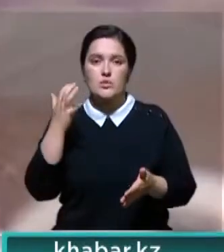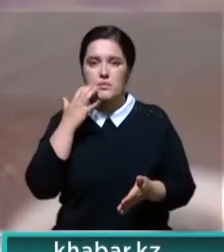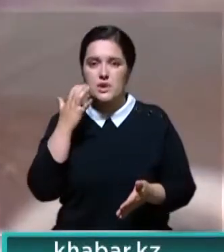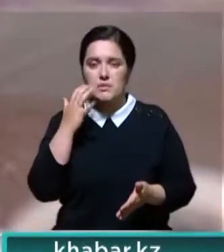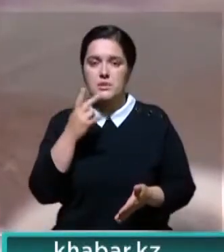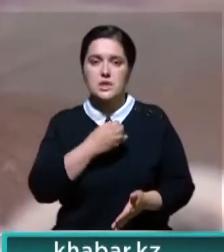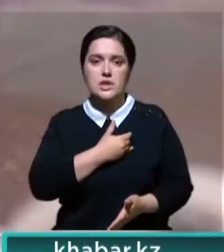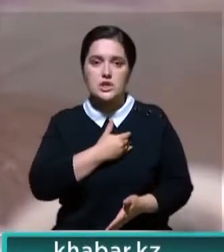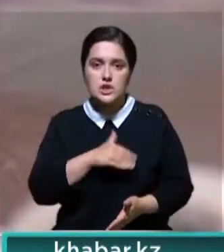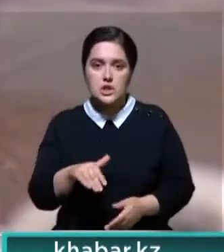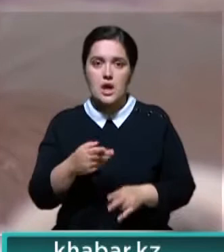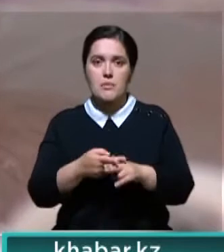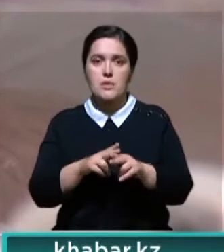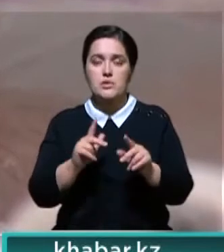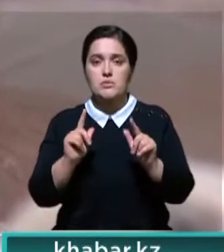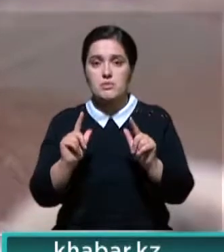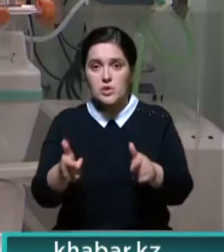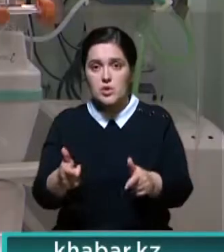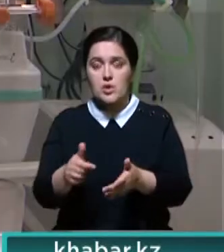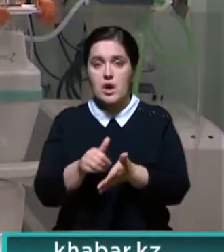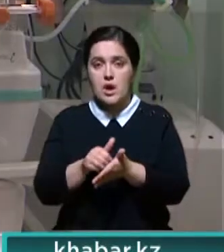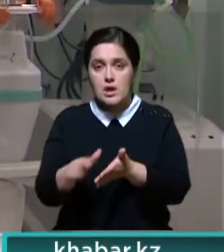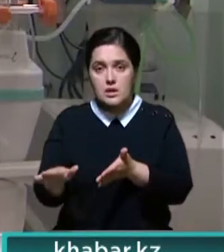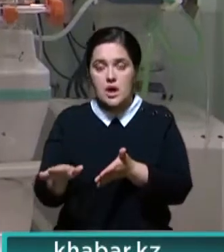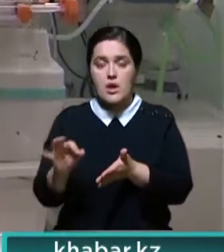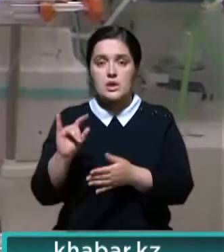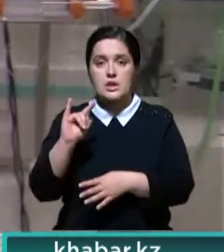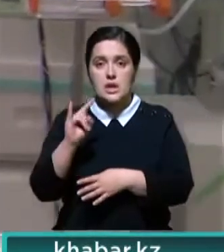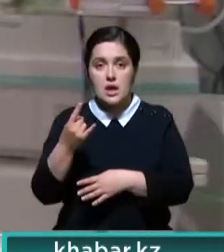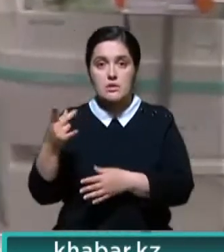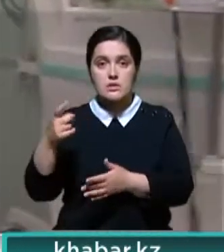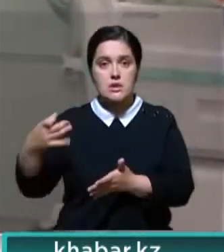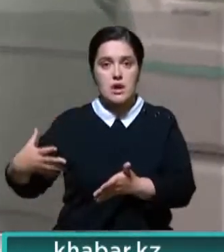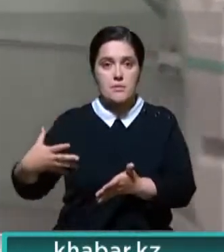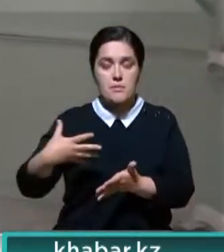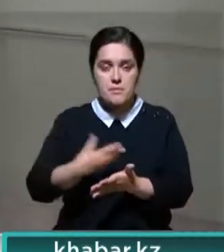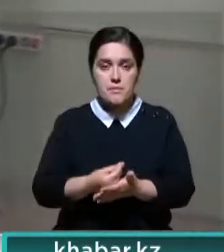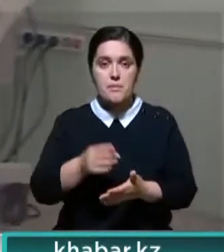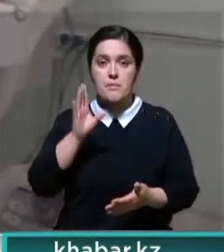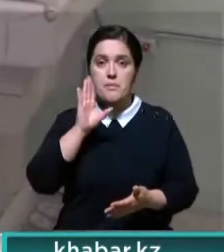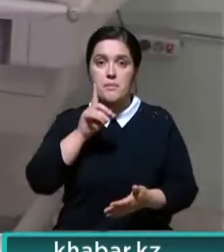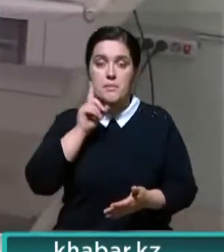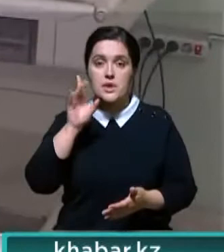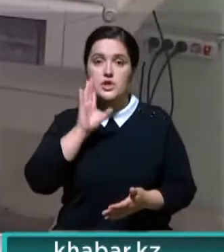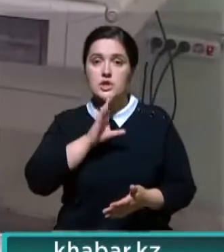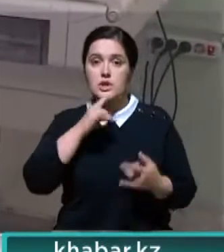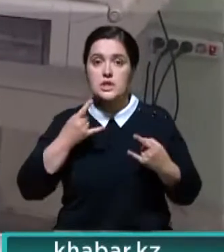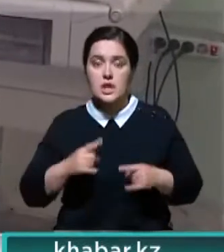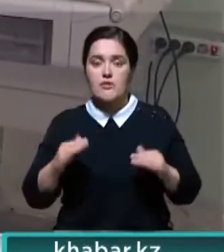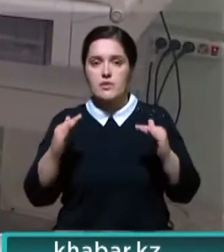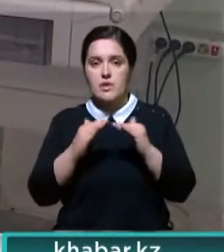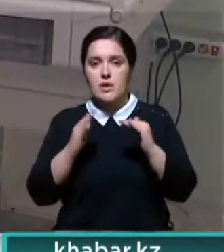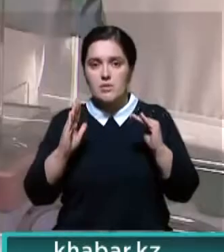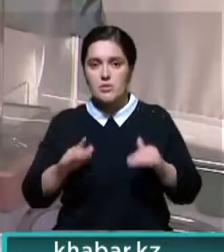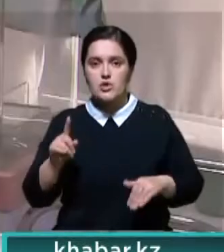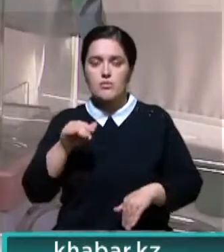том, что беременность нежелательная и потому готовы отказаться от детей. Разумеется, не бесплатно. Причем молодые женщины рожали